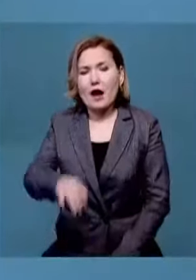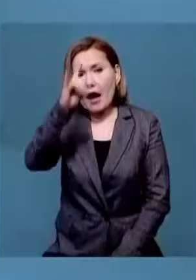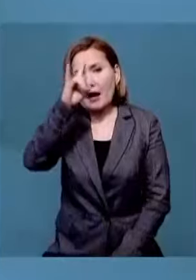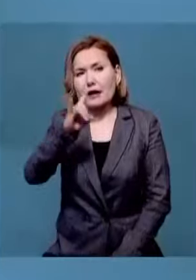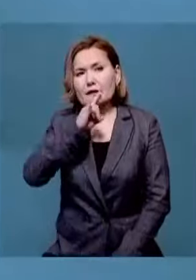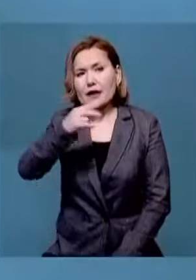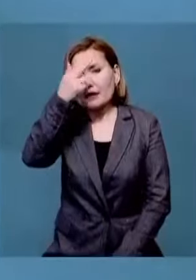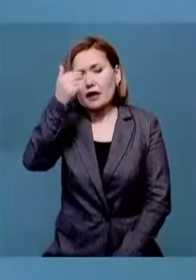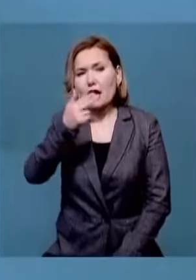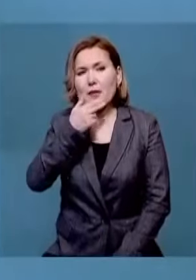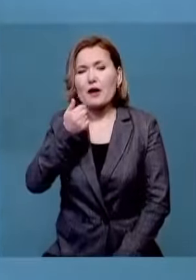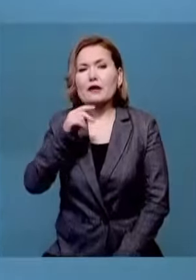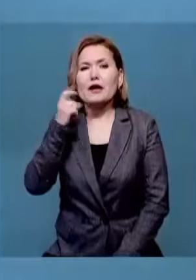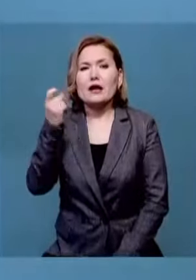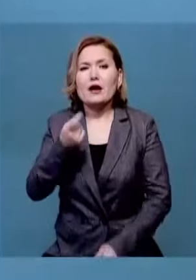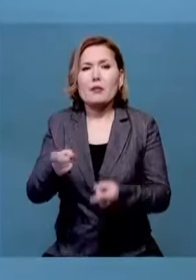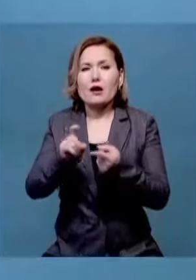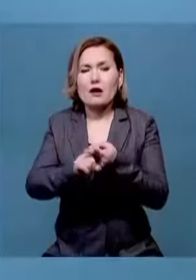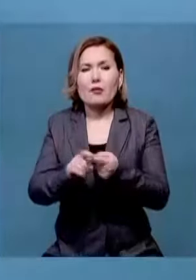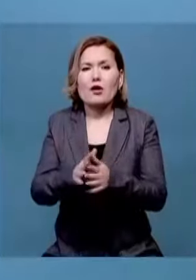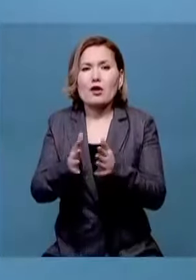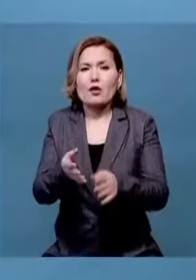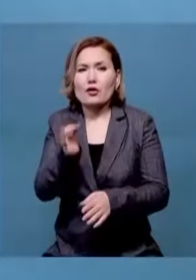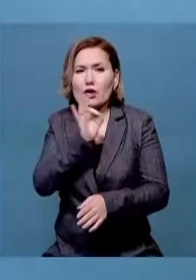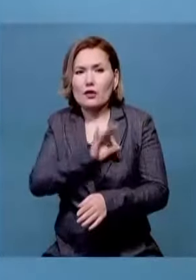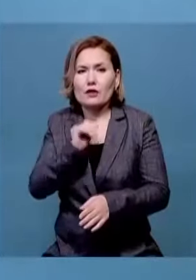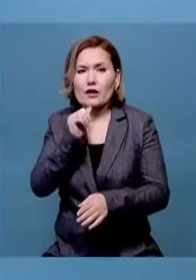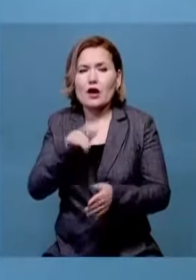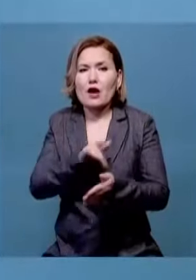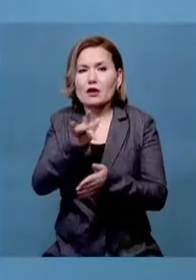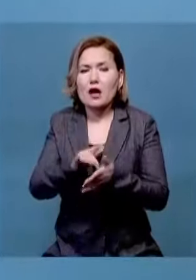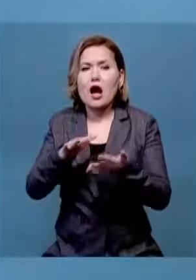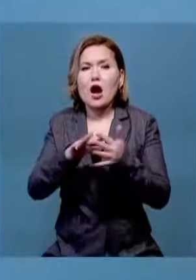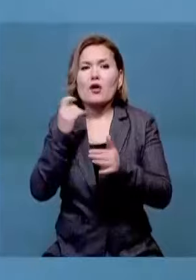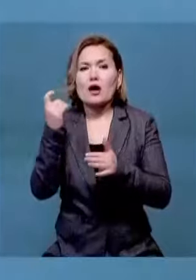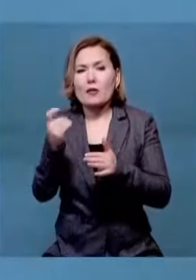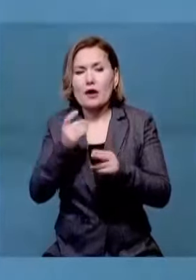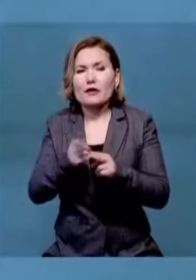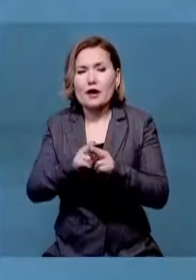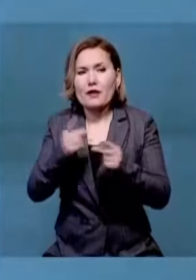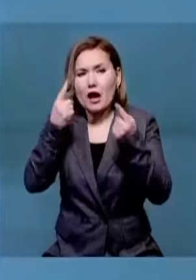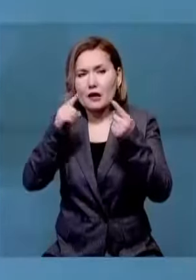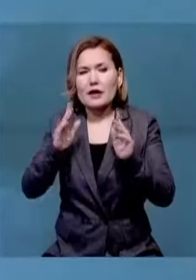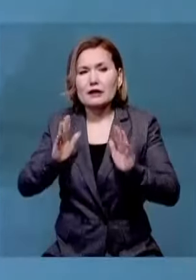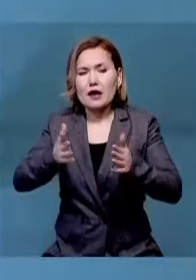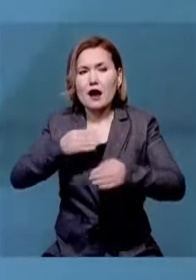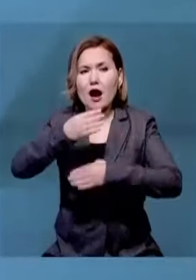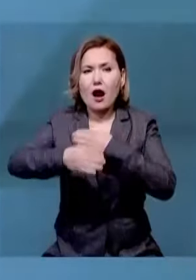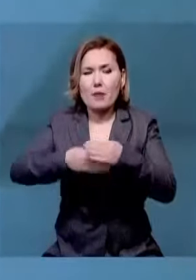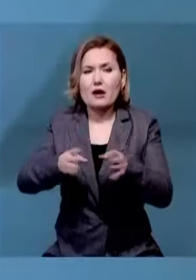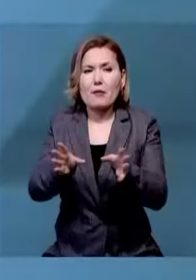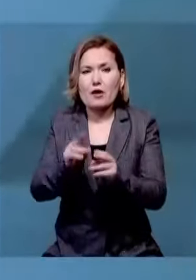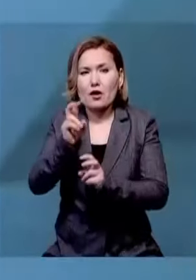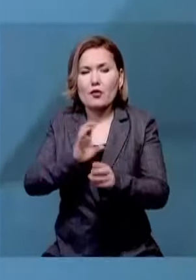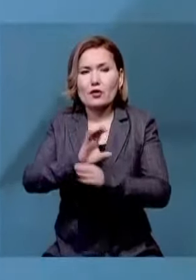Қазақстан мен Италия арасындағы экономикалық байланыстың көрнекті үлгісі ретінде Қостанайда ауыл шаруашылық тракторлары мен комбайндарын бірлесіп